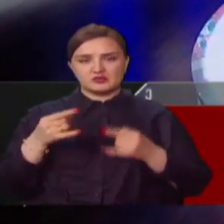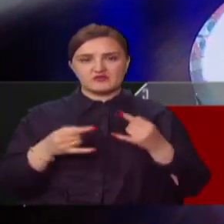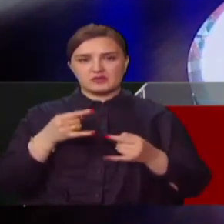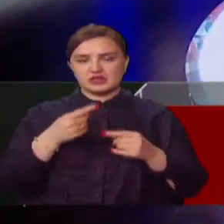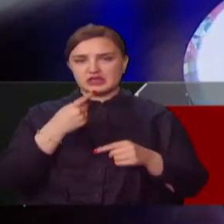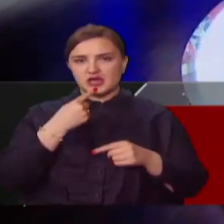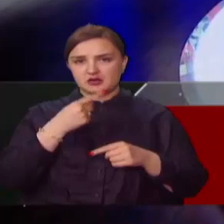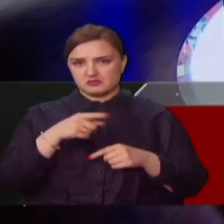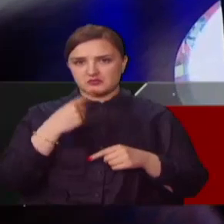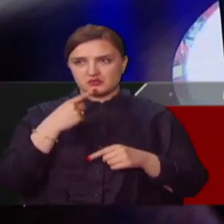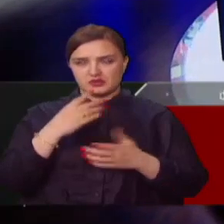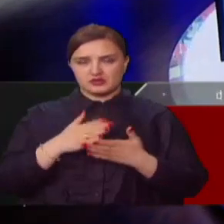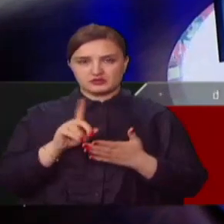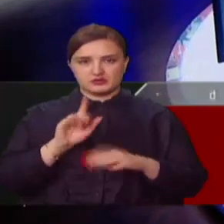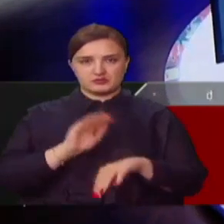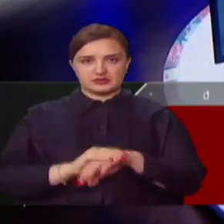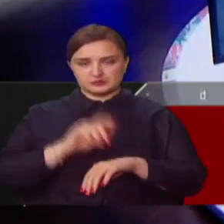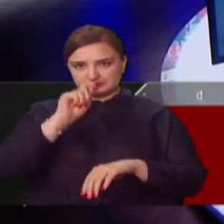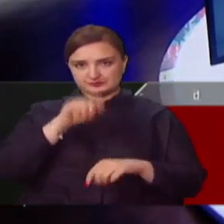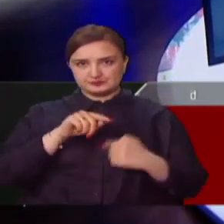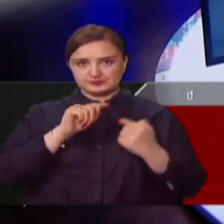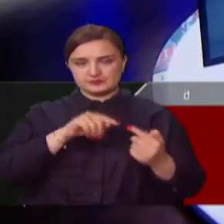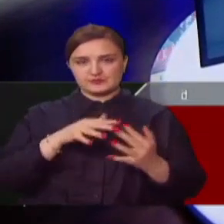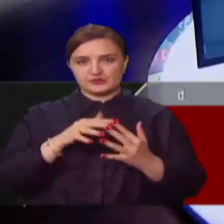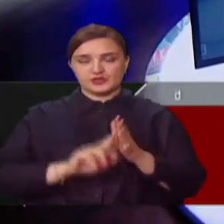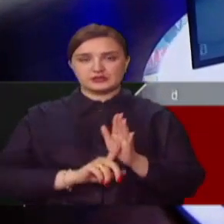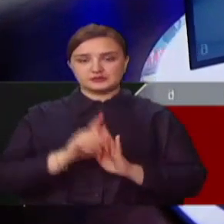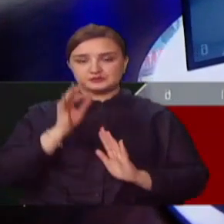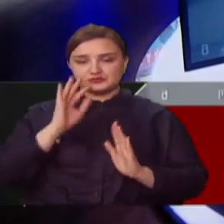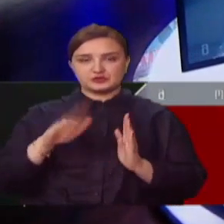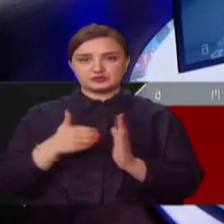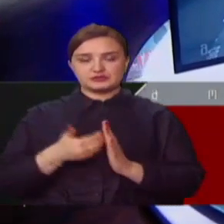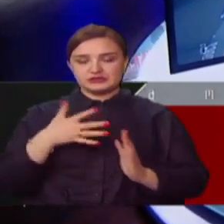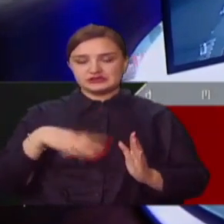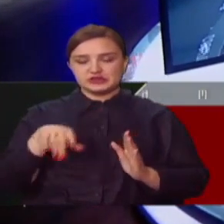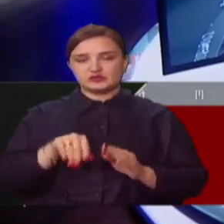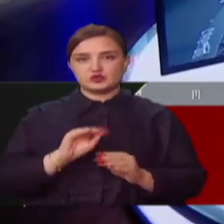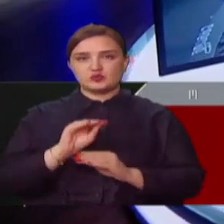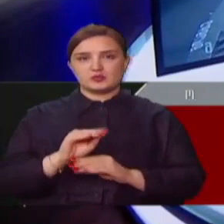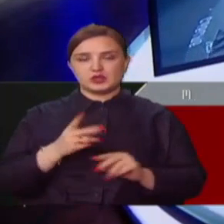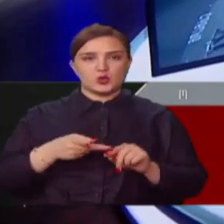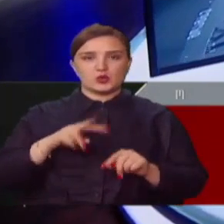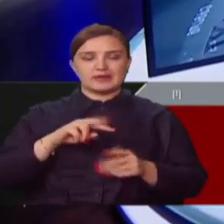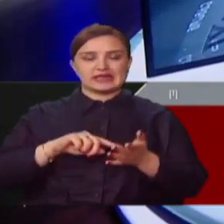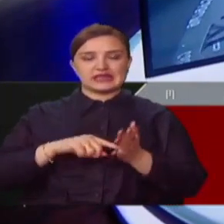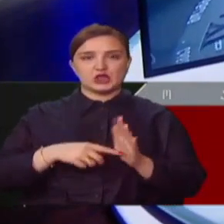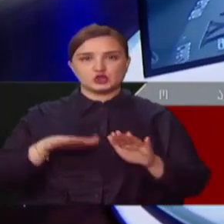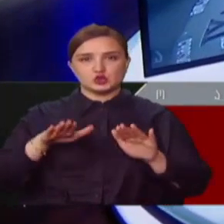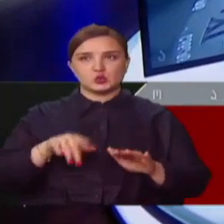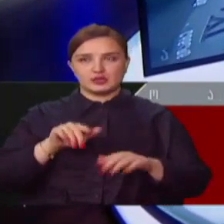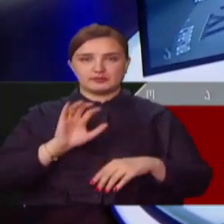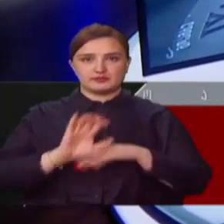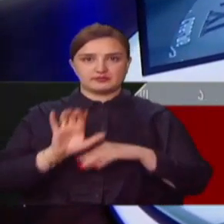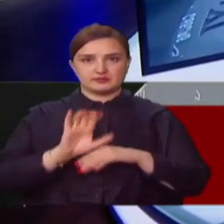იმპორტის მონაცემებით ამყარებს და ამტკიცებს, რომ უკრაინის წინააღმდეგ ომის დაწყების შემდეგ საქართველოში მკვეთრად გაიზარდა ორმაგი დანიშნულების პროდუქციის